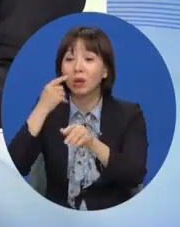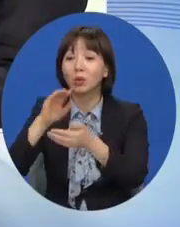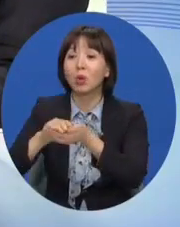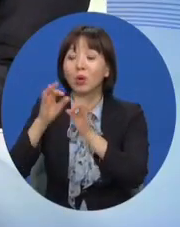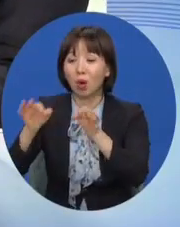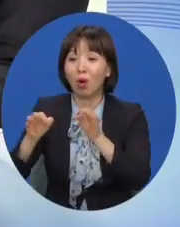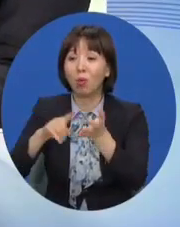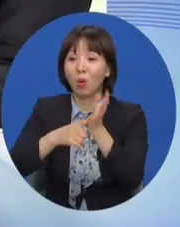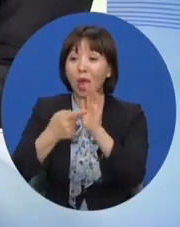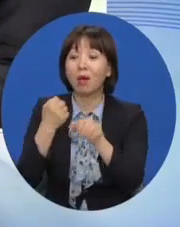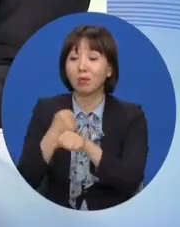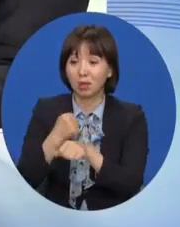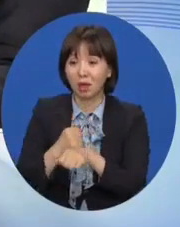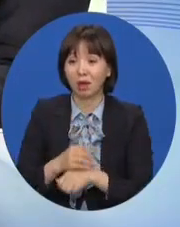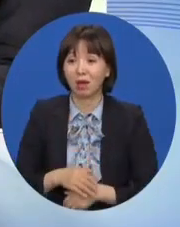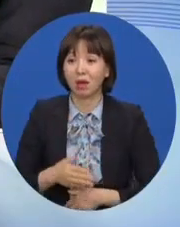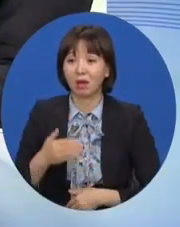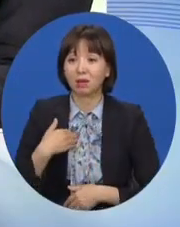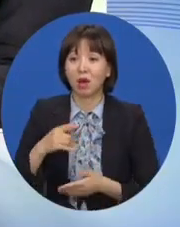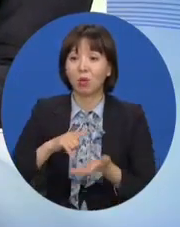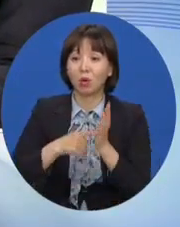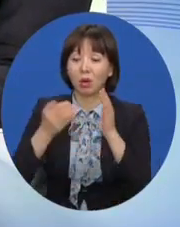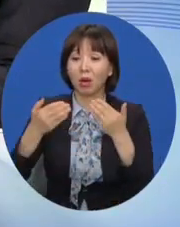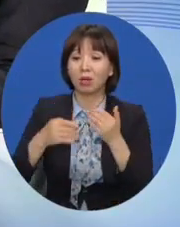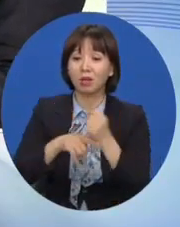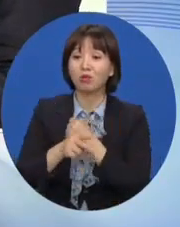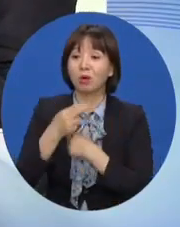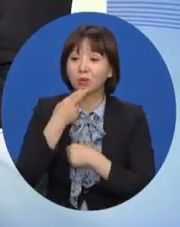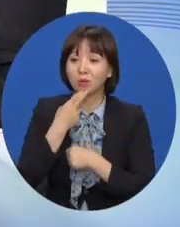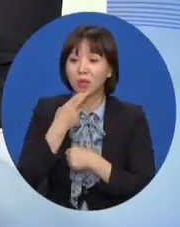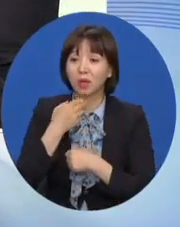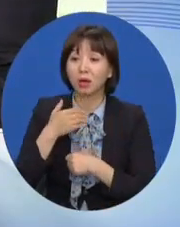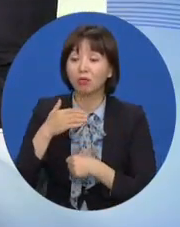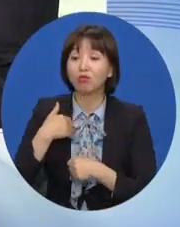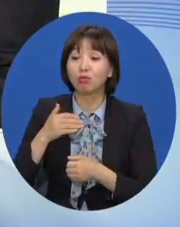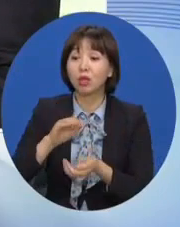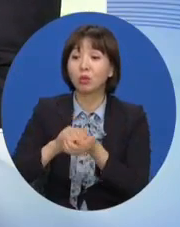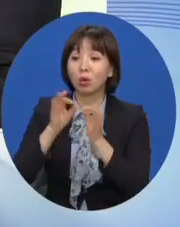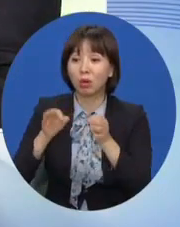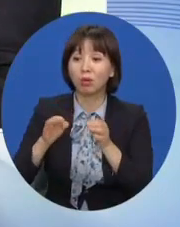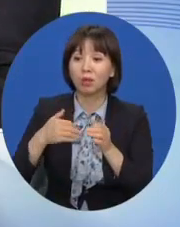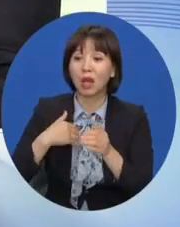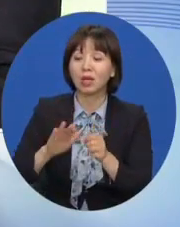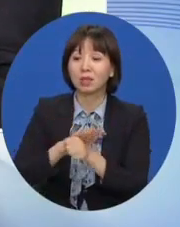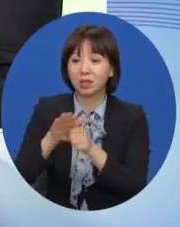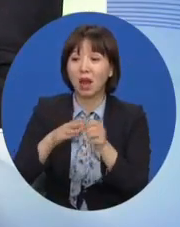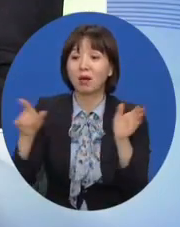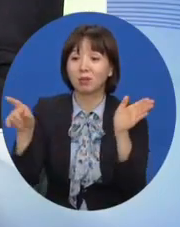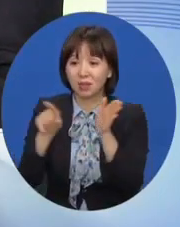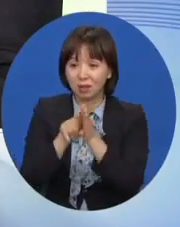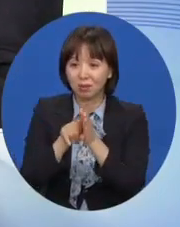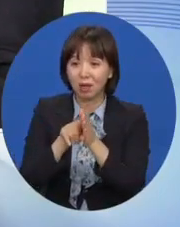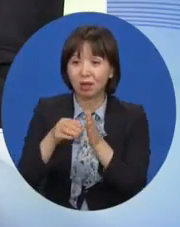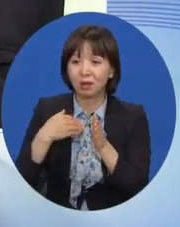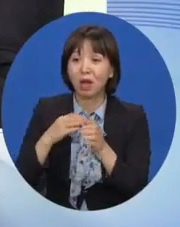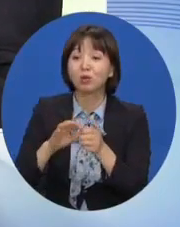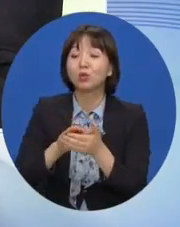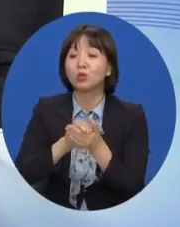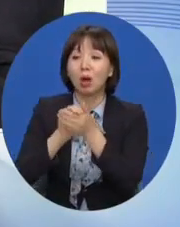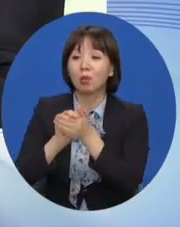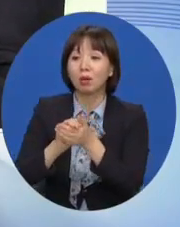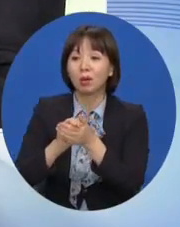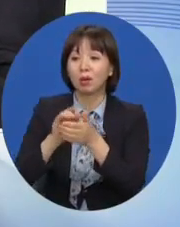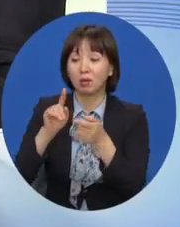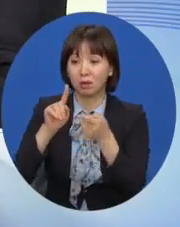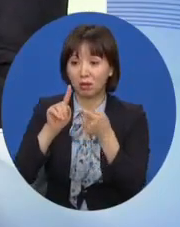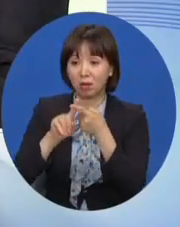공개합니다. 최 시장이 저한테 공개받을 이유가 아무도 없어요. 공개 내역을 한번 저기 우리 농협은 우리 조합원은 저를 사랑하고 저를 믿습니다. 저는 우리 조합원에 대한 긍지 가지고